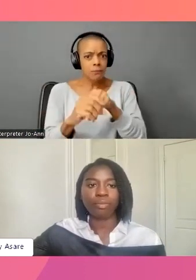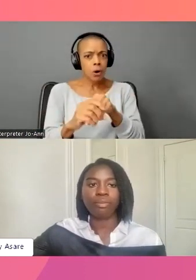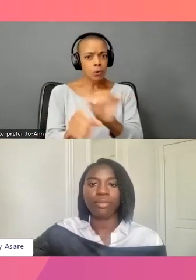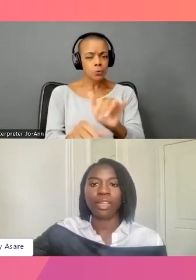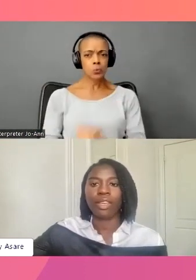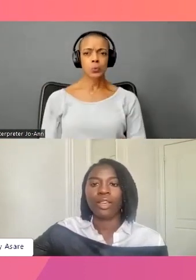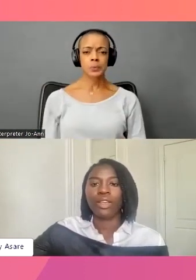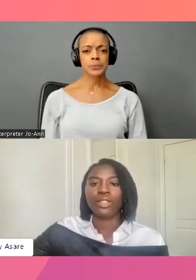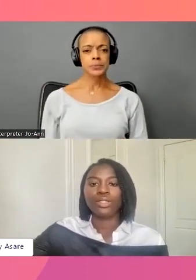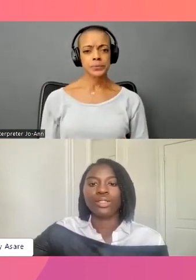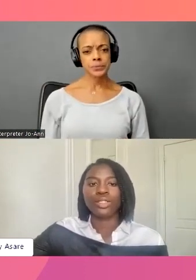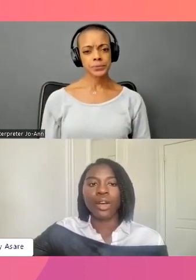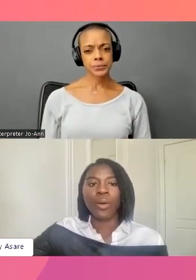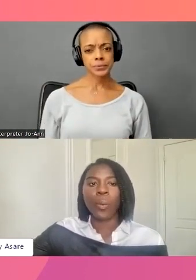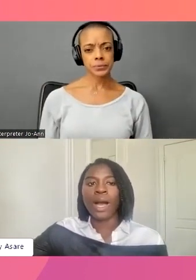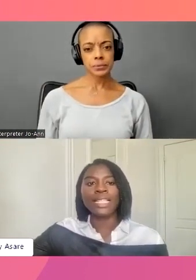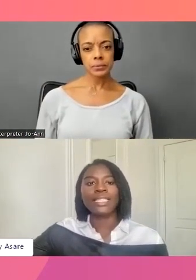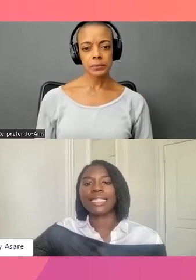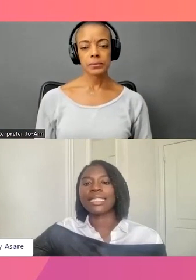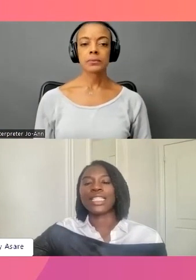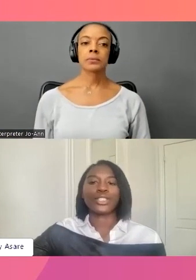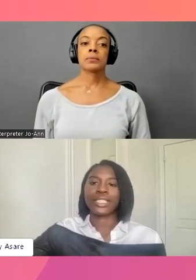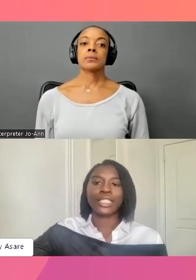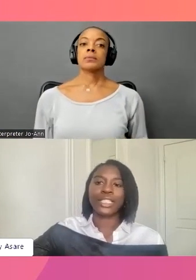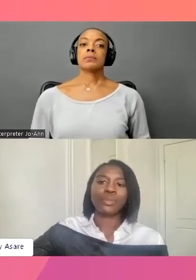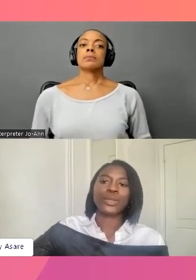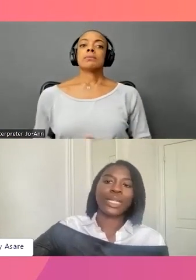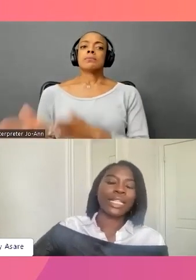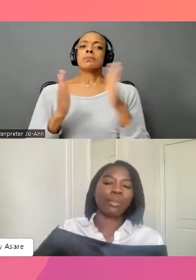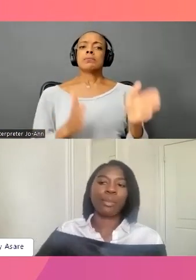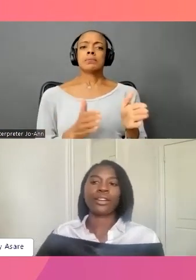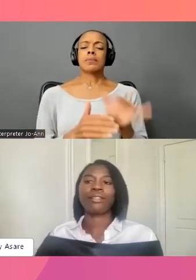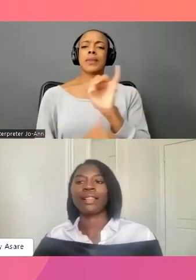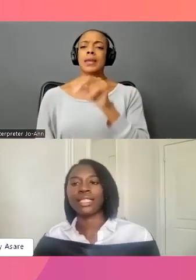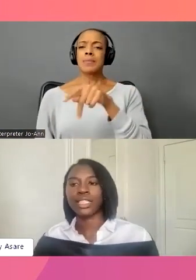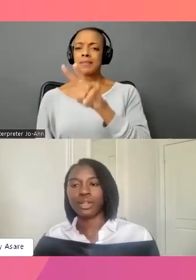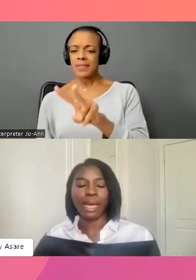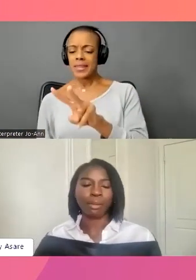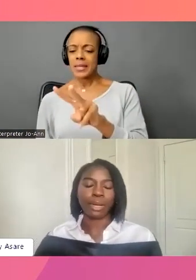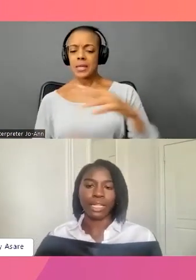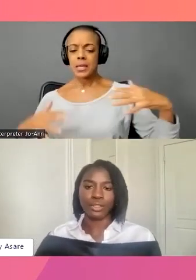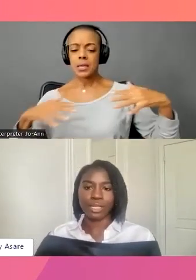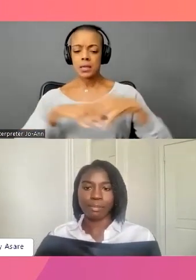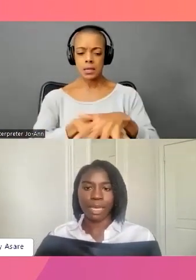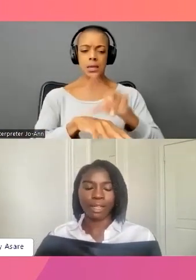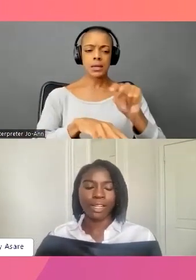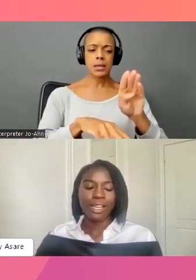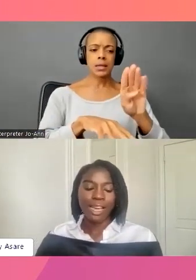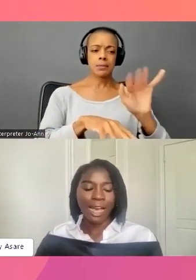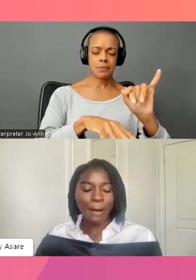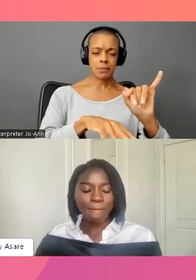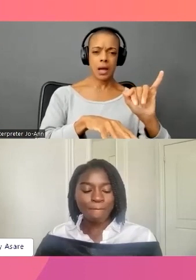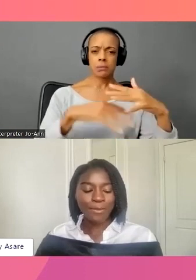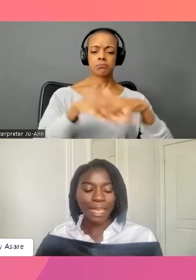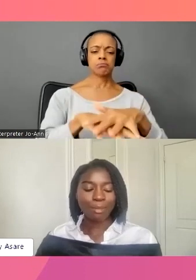l'AVC et les traumatismes crâniens et leurs liens. Bon, pourquoi est-ce que cette intersection entre l'AVC